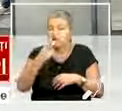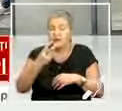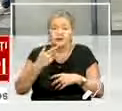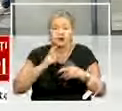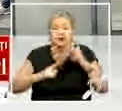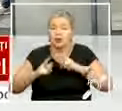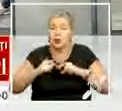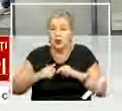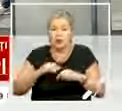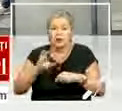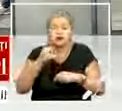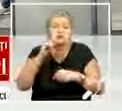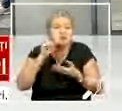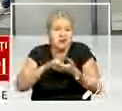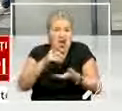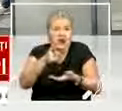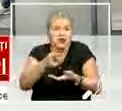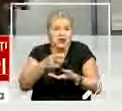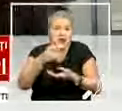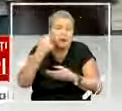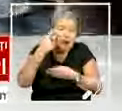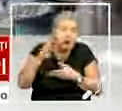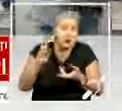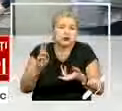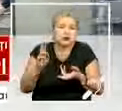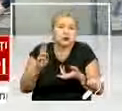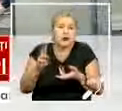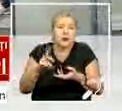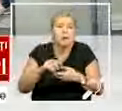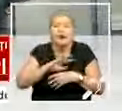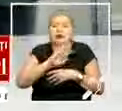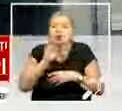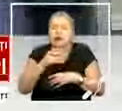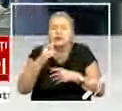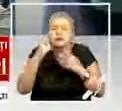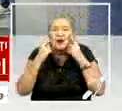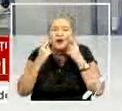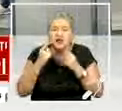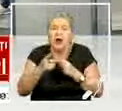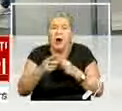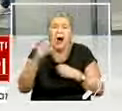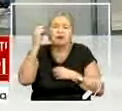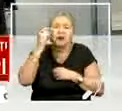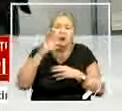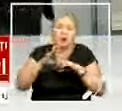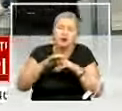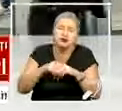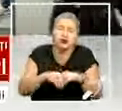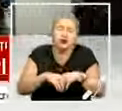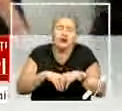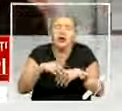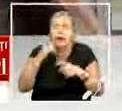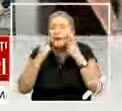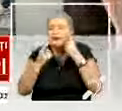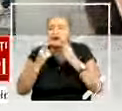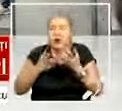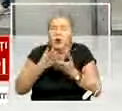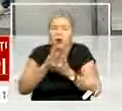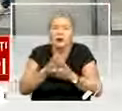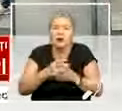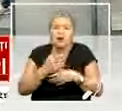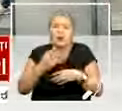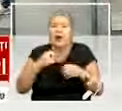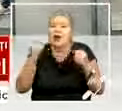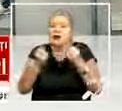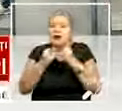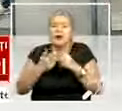pentru noi jurnaliștii. Erau pur și simplu plânși, abia se mai puteau ține pe picioare. E o atmosferă tensionată, e o atmosferă plină